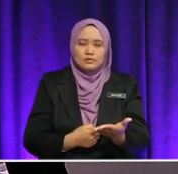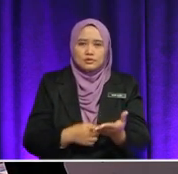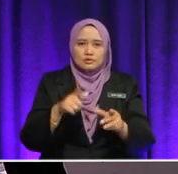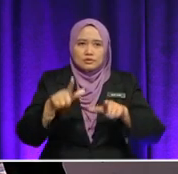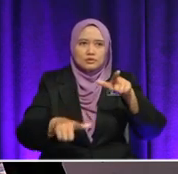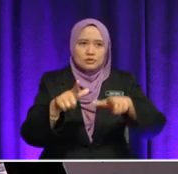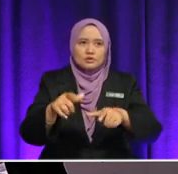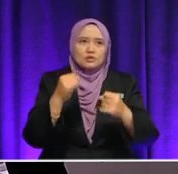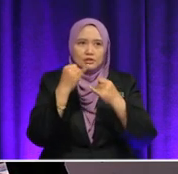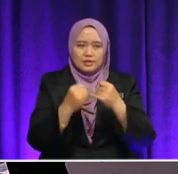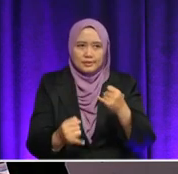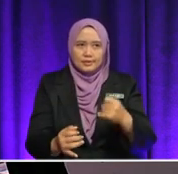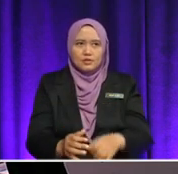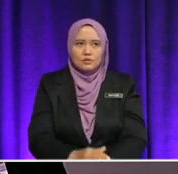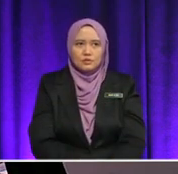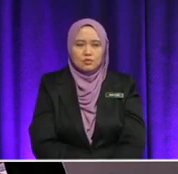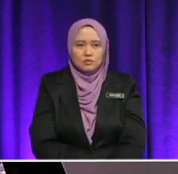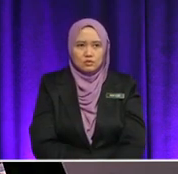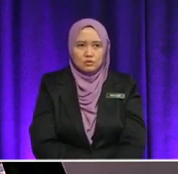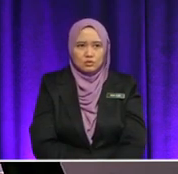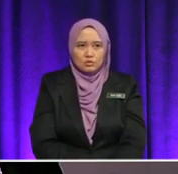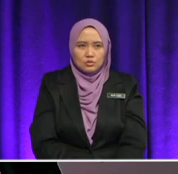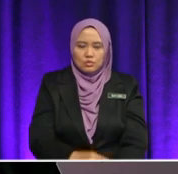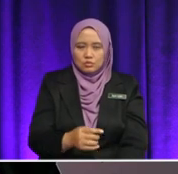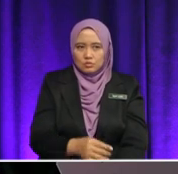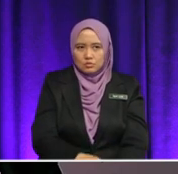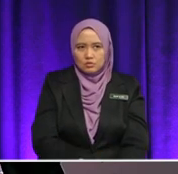pada akhirnya untuk pengetahuanmu